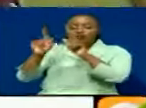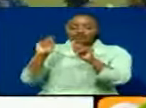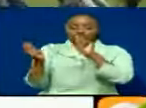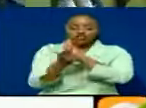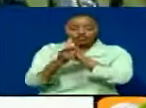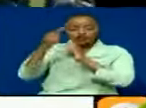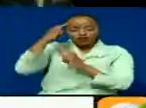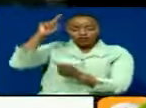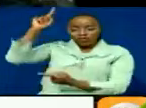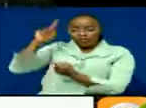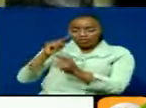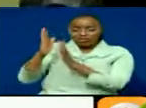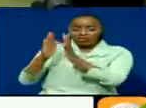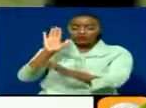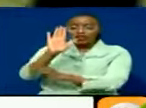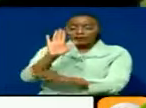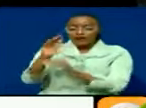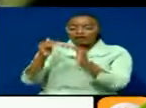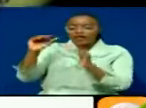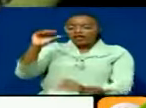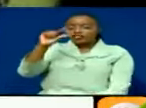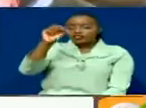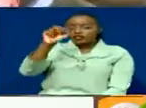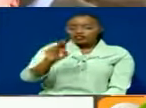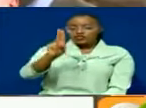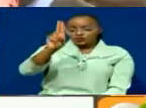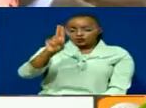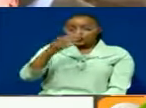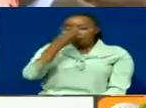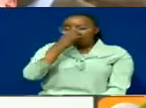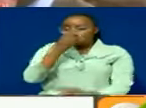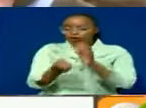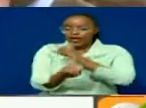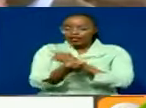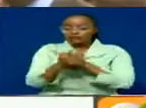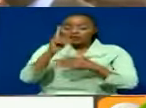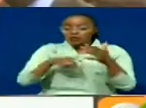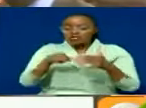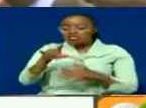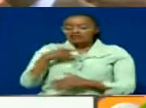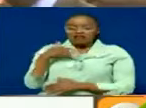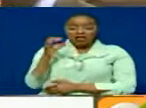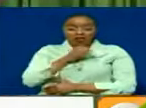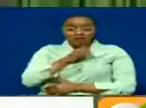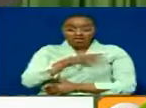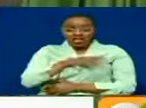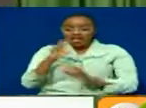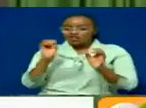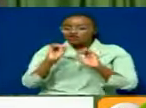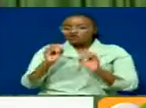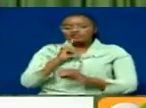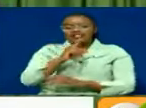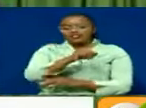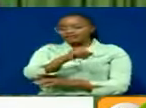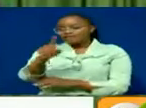kubadilishwa na kupunguziwa walinzi wake wa kitengo cha GSU. Ruto akielezea kuwa hajababaishwa na hatua hiyo. Mimi